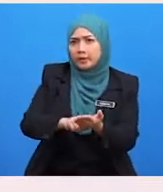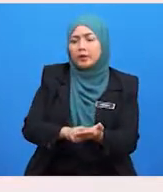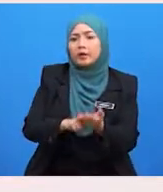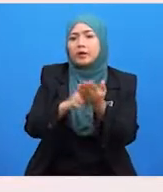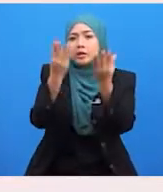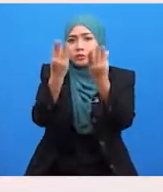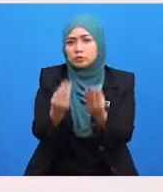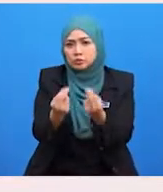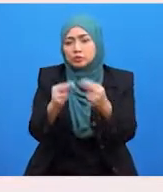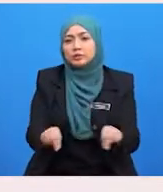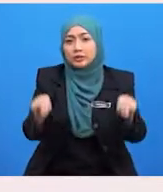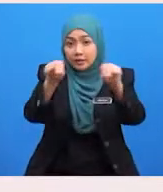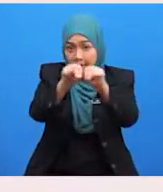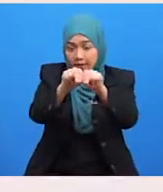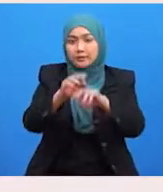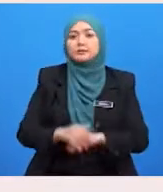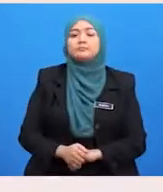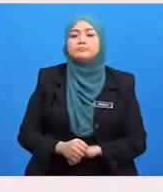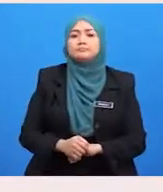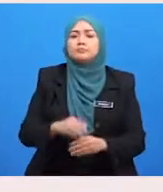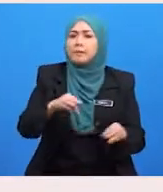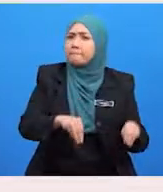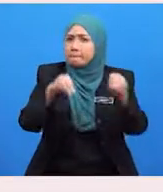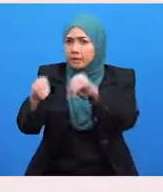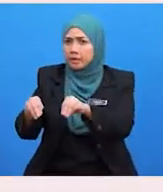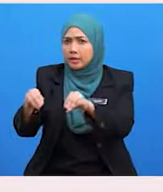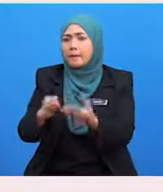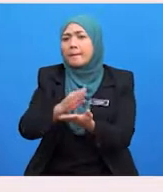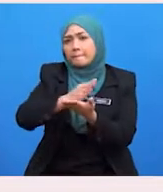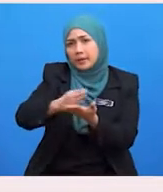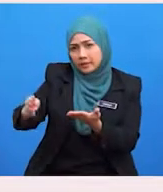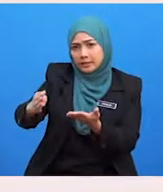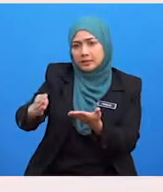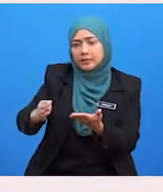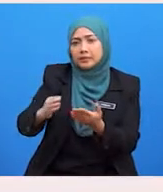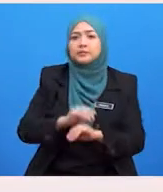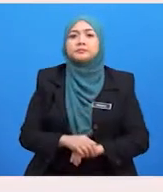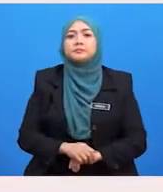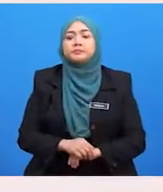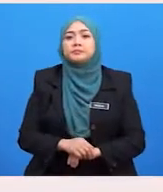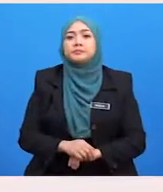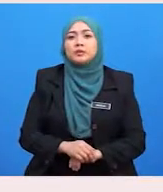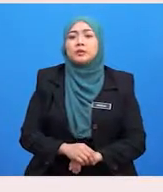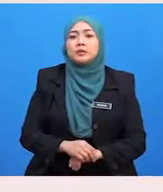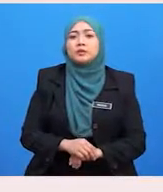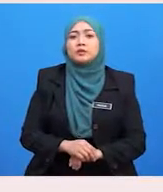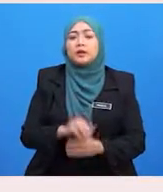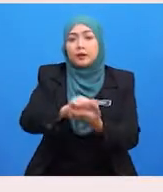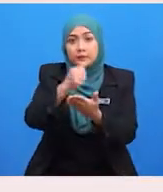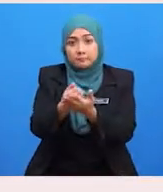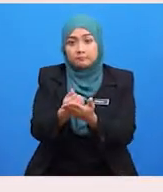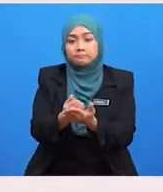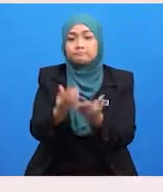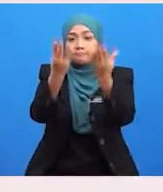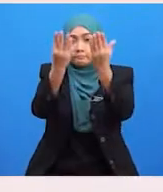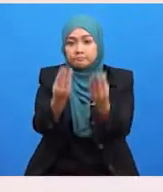jurnal am dan leja. Memindahkan baki akaun susut nilai dan akaun susut nilai terkumpul ke